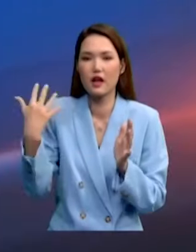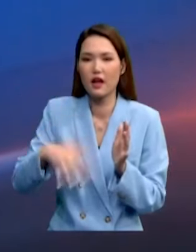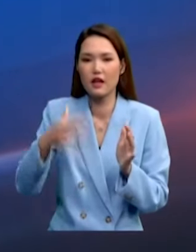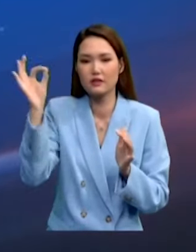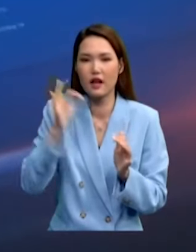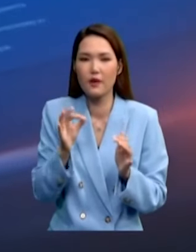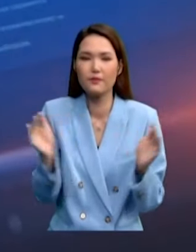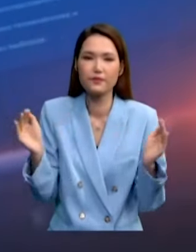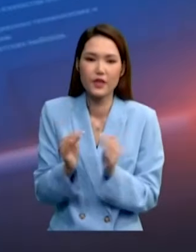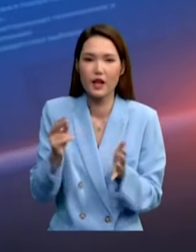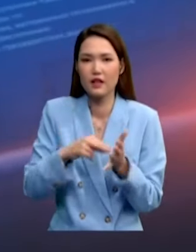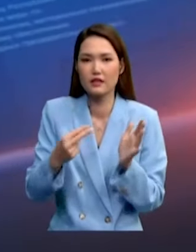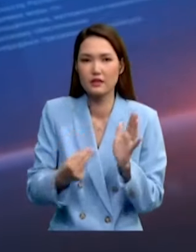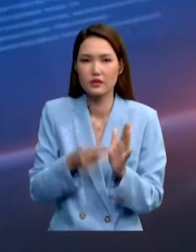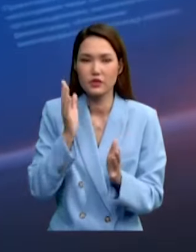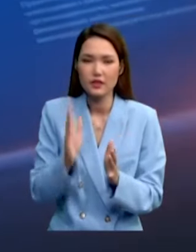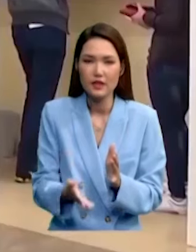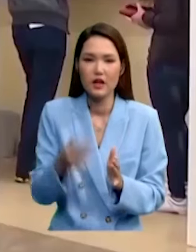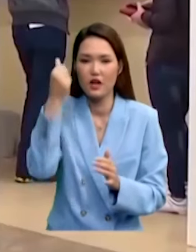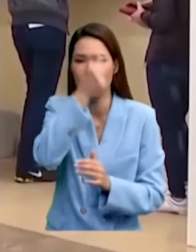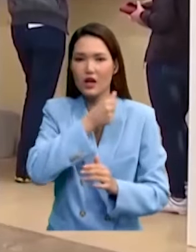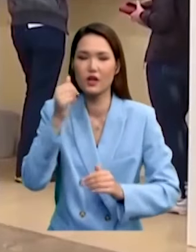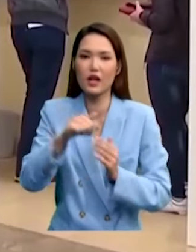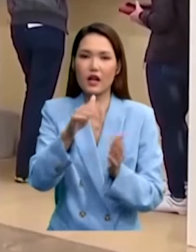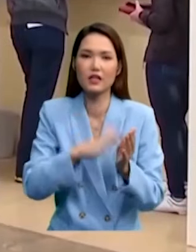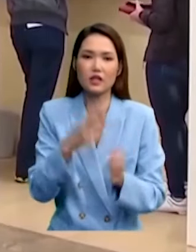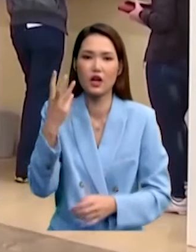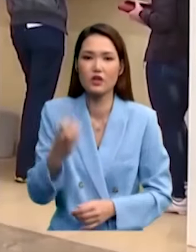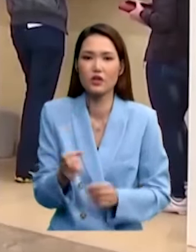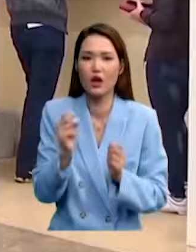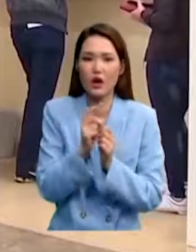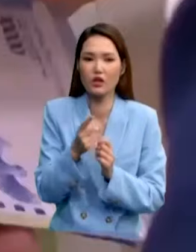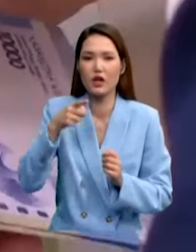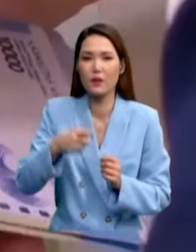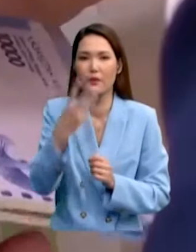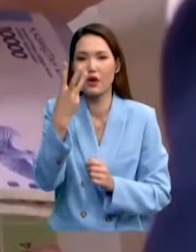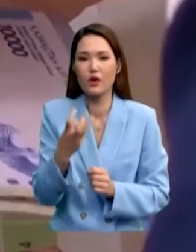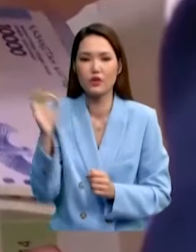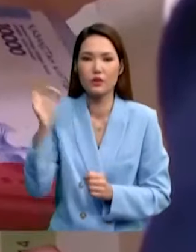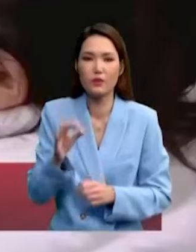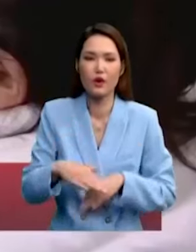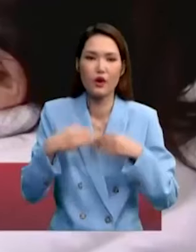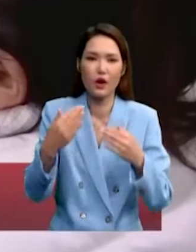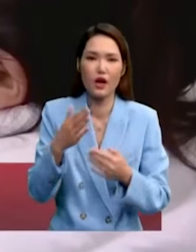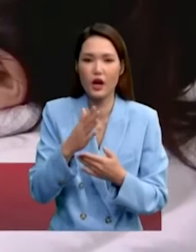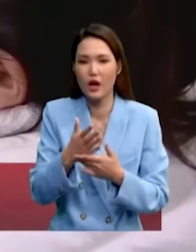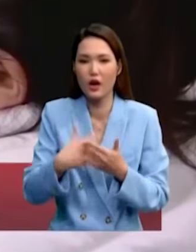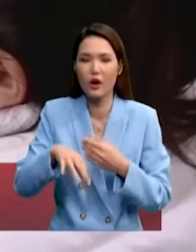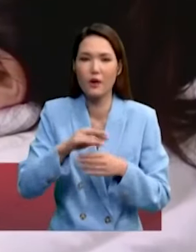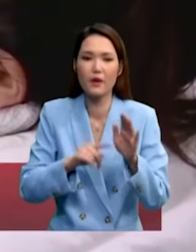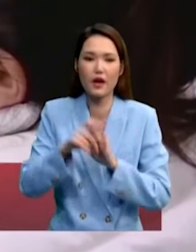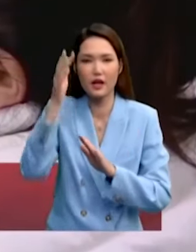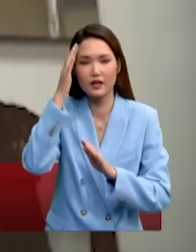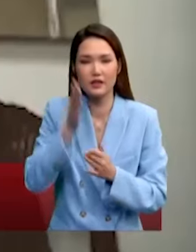дейін төмендету қарастырылып жатыр. Өйткені жылдық ставка 311-ден 1300%-ға дейін барады. Сарапшылар бастаманы